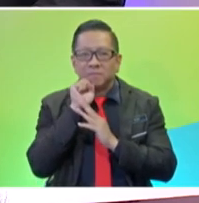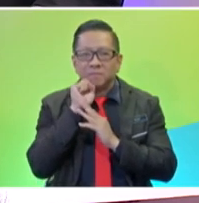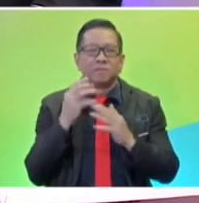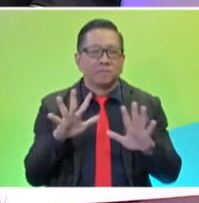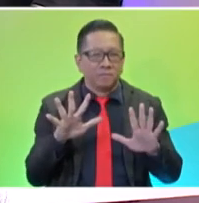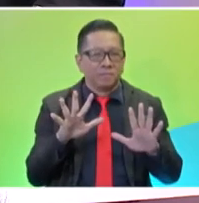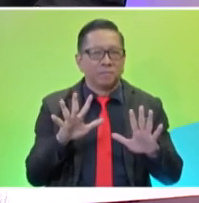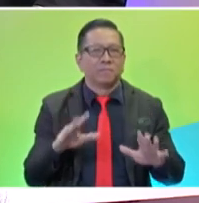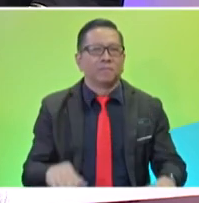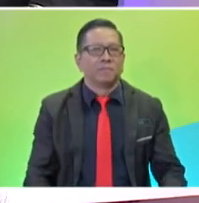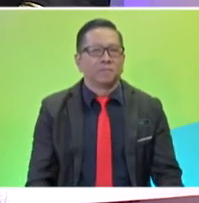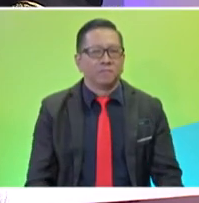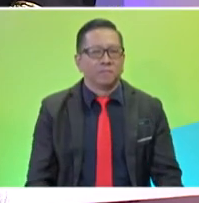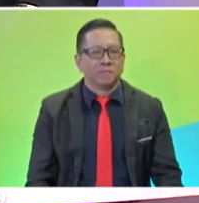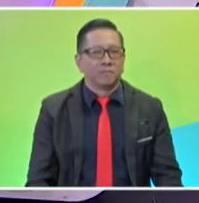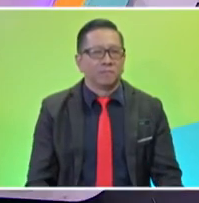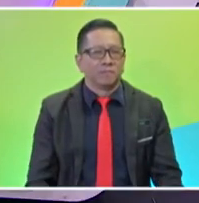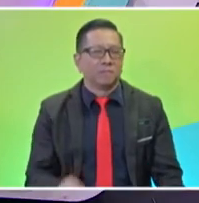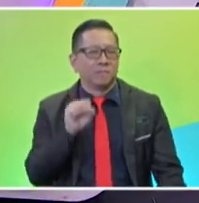Syarifah mungkin